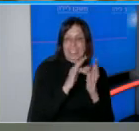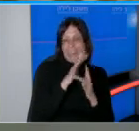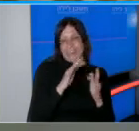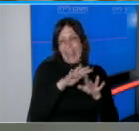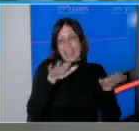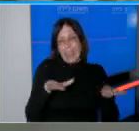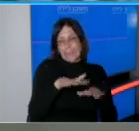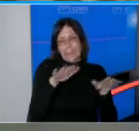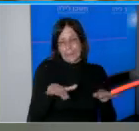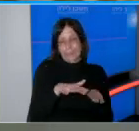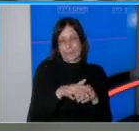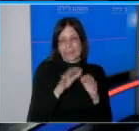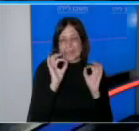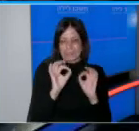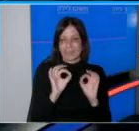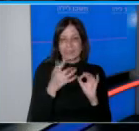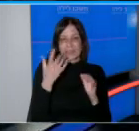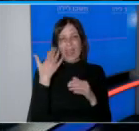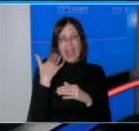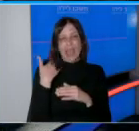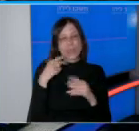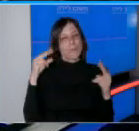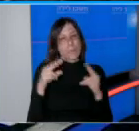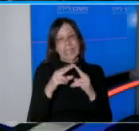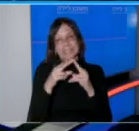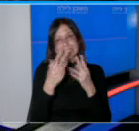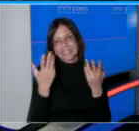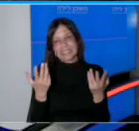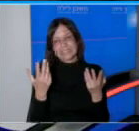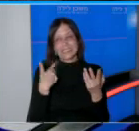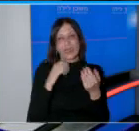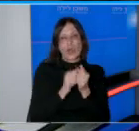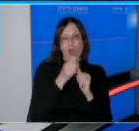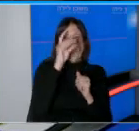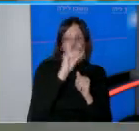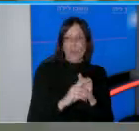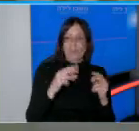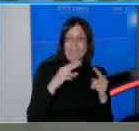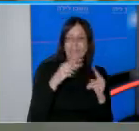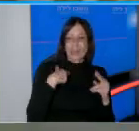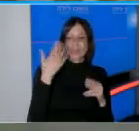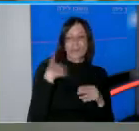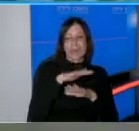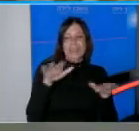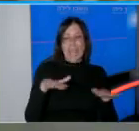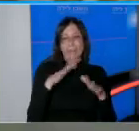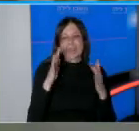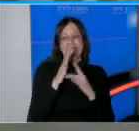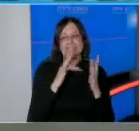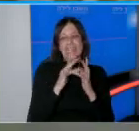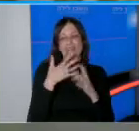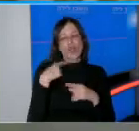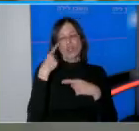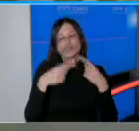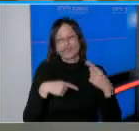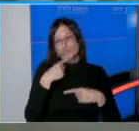נצרת. בדיוק. הם היו בפריז, או דרום צרפת, ואנחנו ביום של נצרת. ולאורך השנים, יש לי